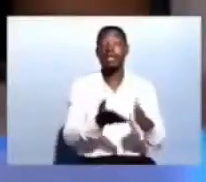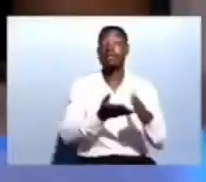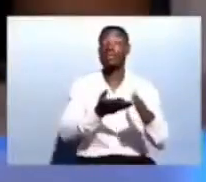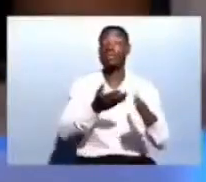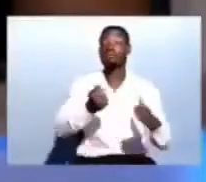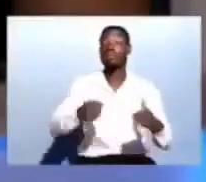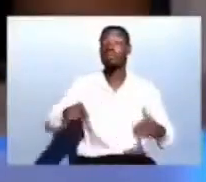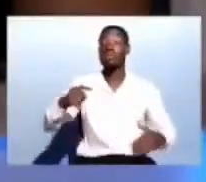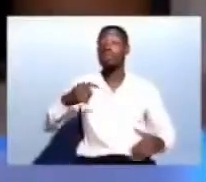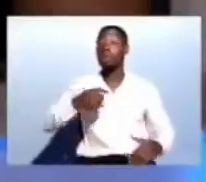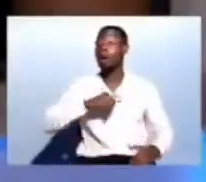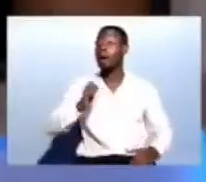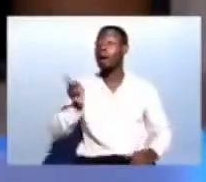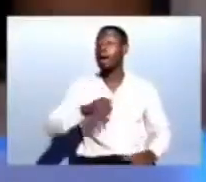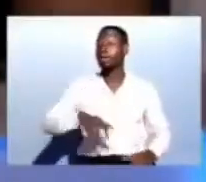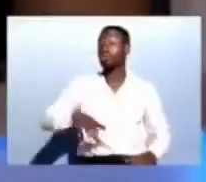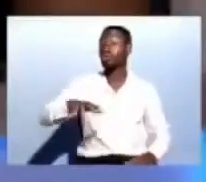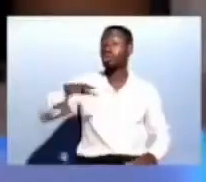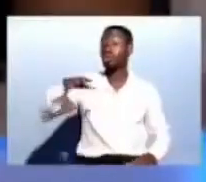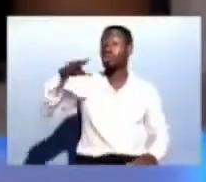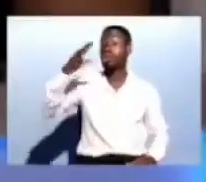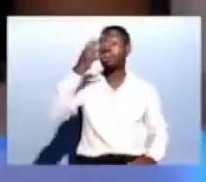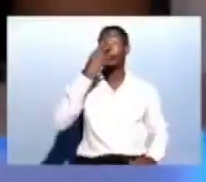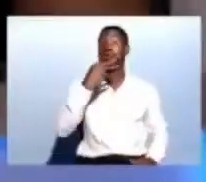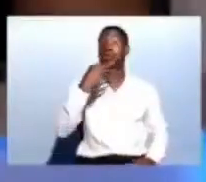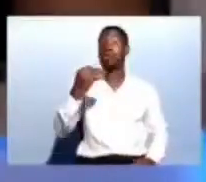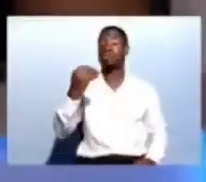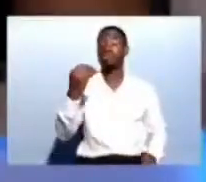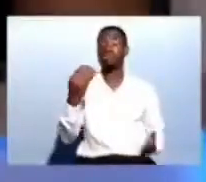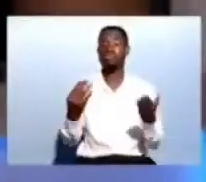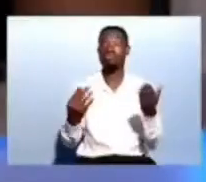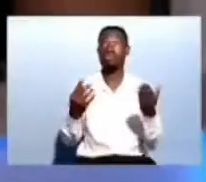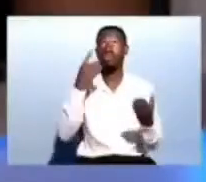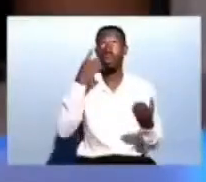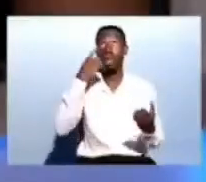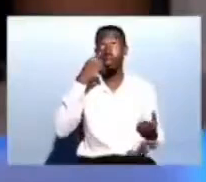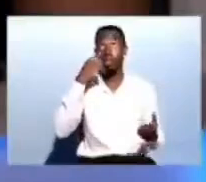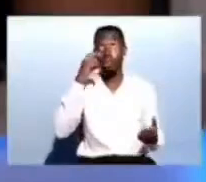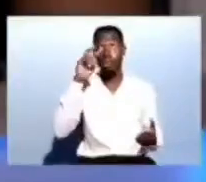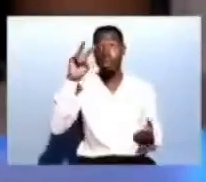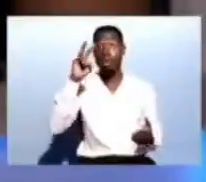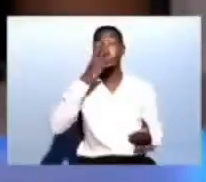sababu hatukui kiroho. Laiti ungemuona baba wa